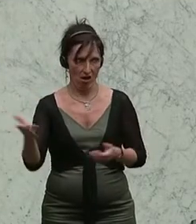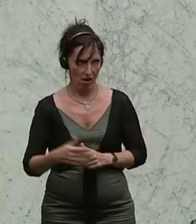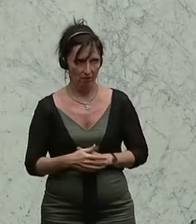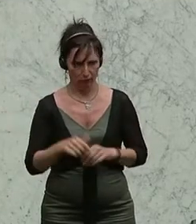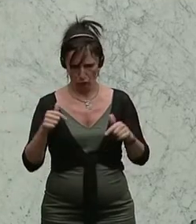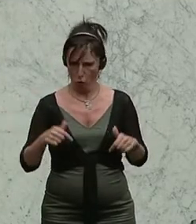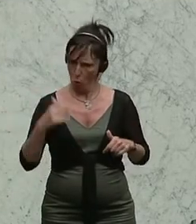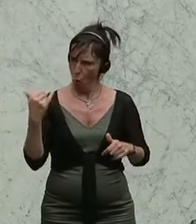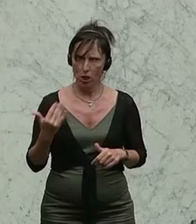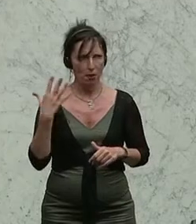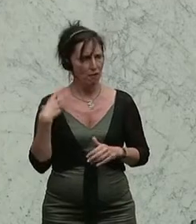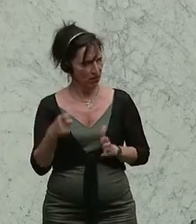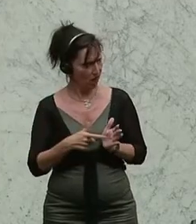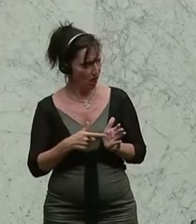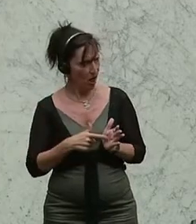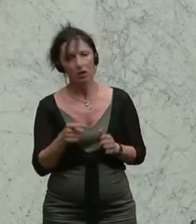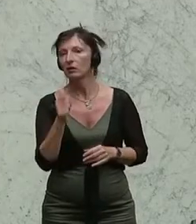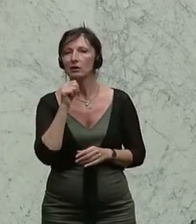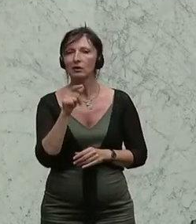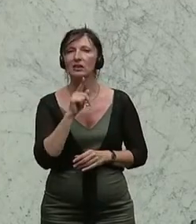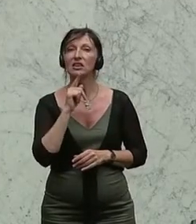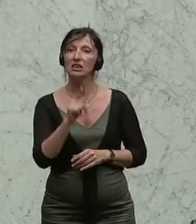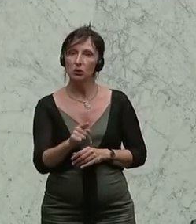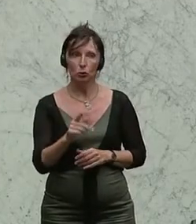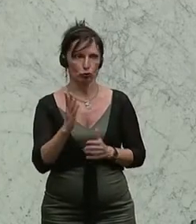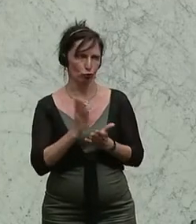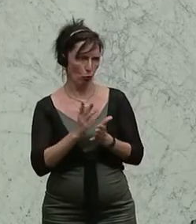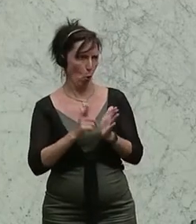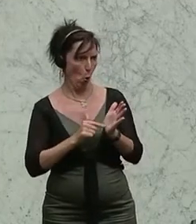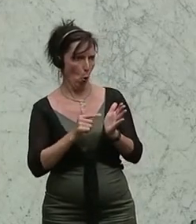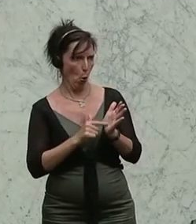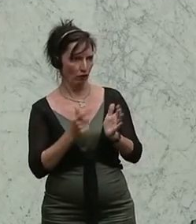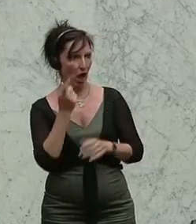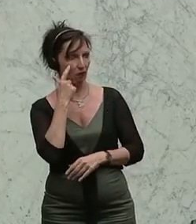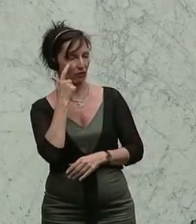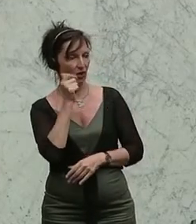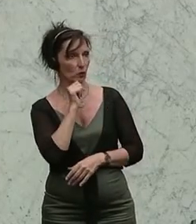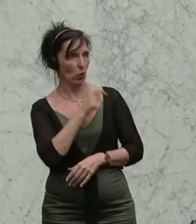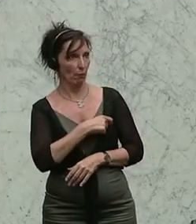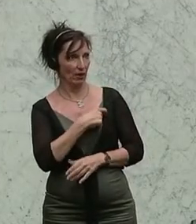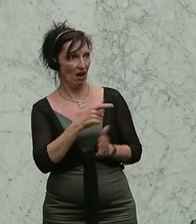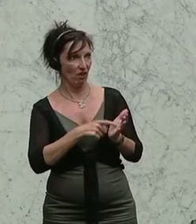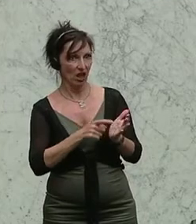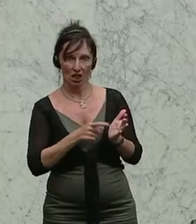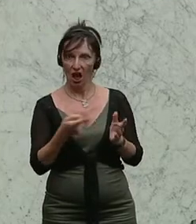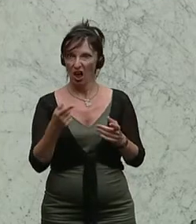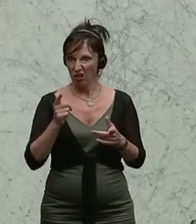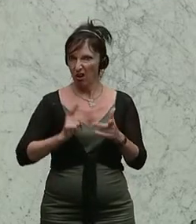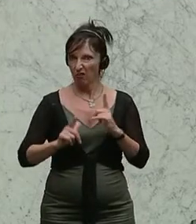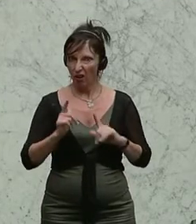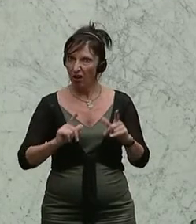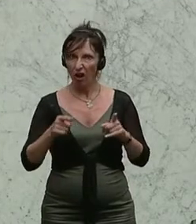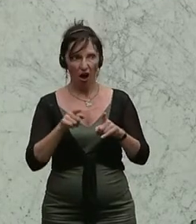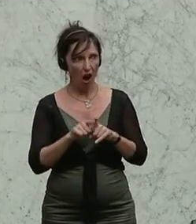wieder verlangt, nicht nur von den in diesem Fall ja schon öfter auffällig gewordenen Grünen, sondern leider auch immer öfter von den